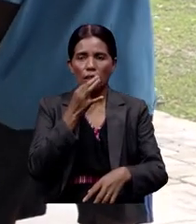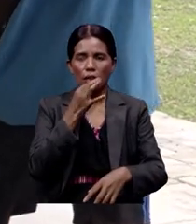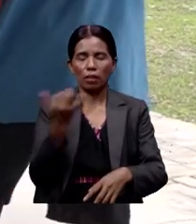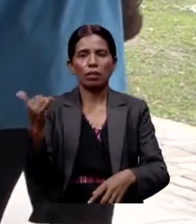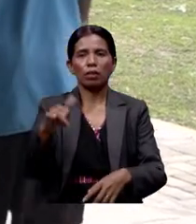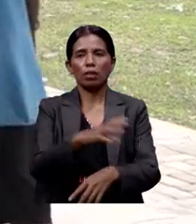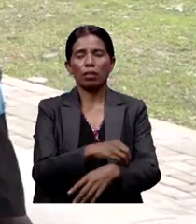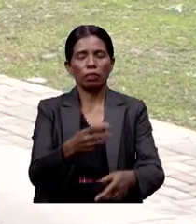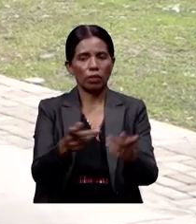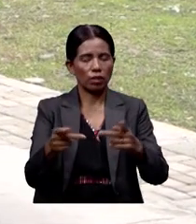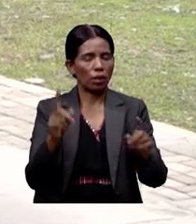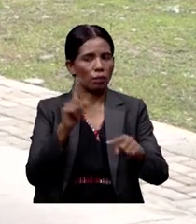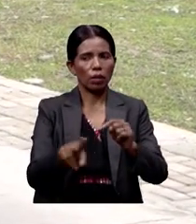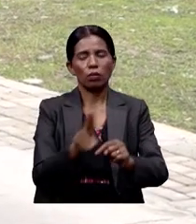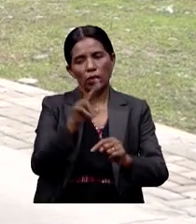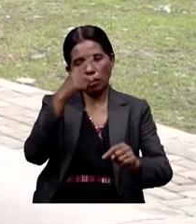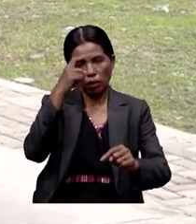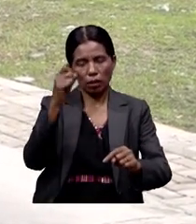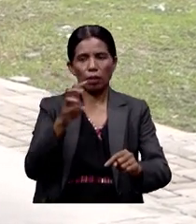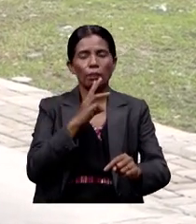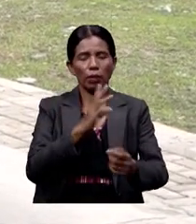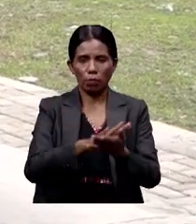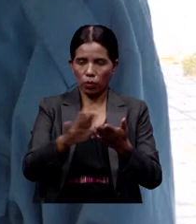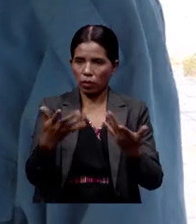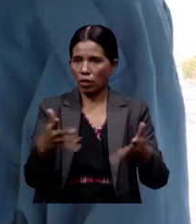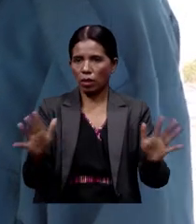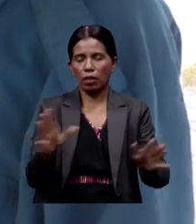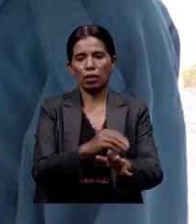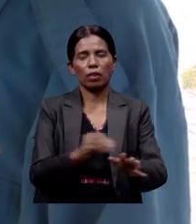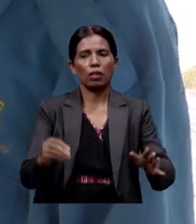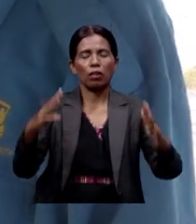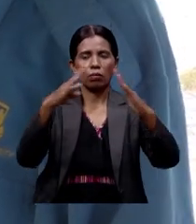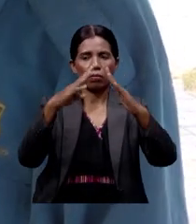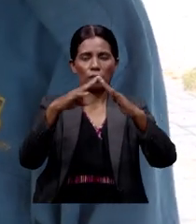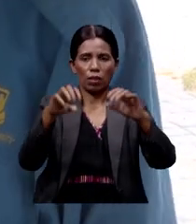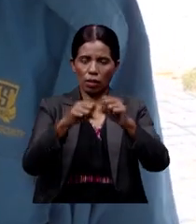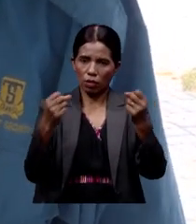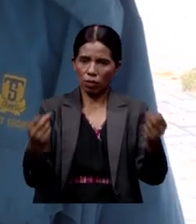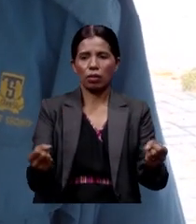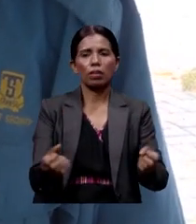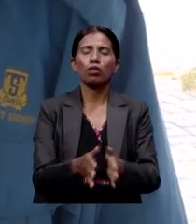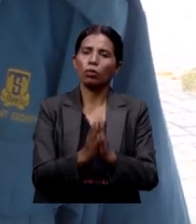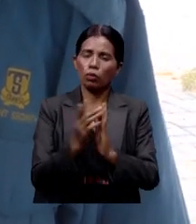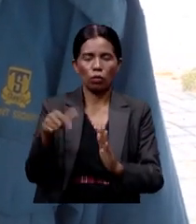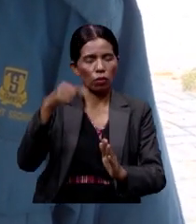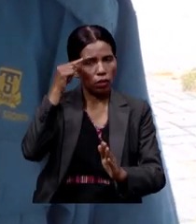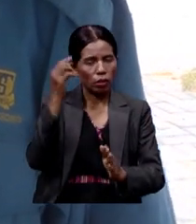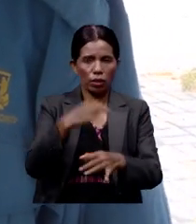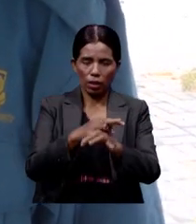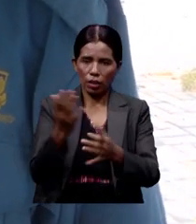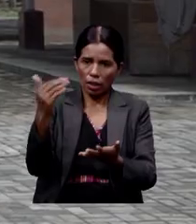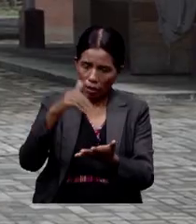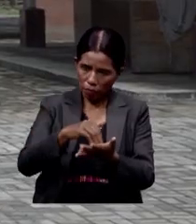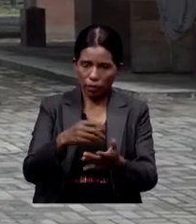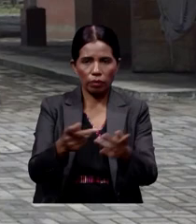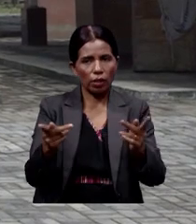referir negociante se ele utiliza a zona, também bem, mas lá aí, no Baraka Balun, começa a tona, no Nessira Russo Governo atua dia fato de referir,